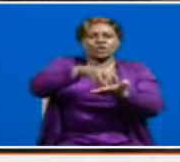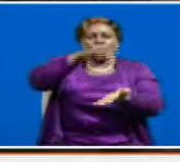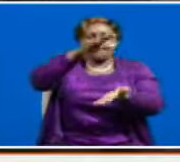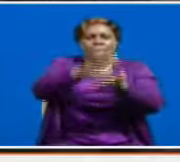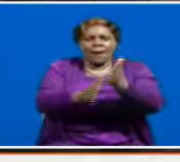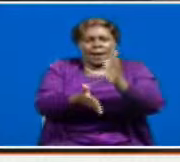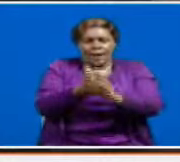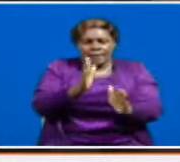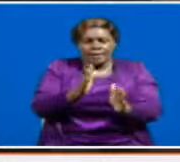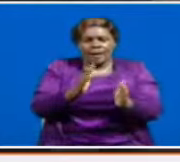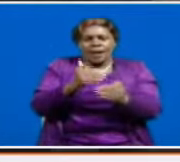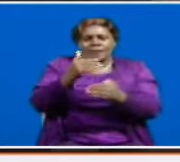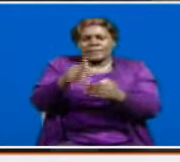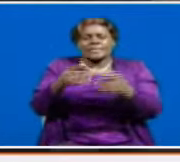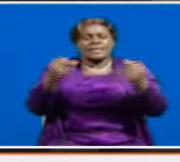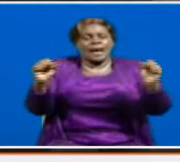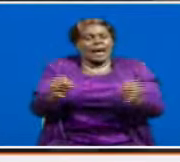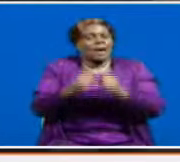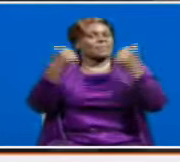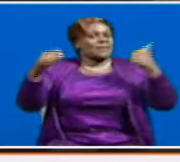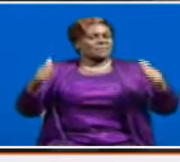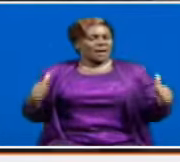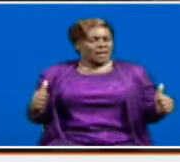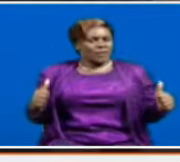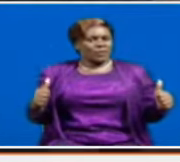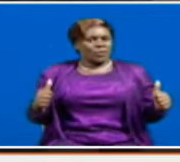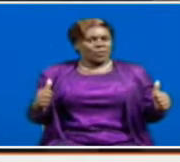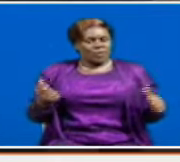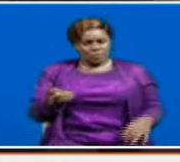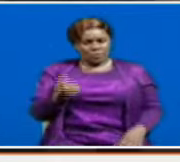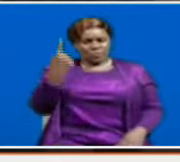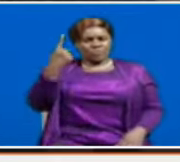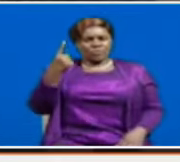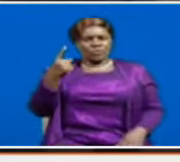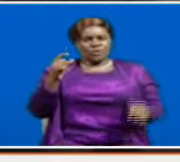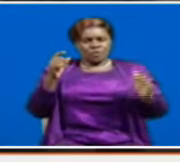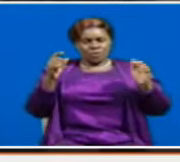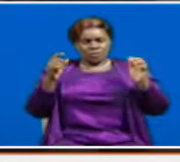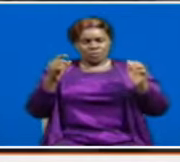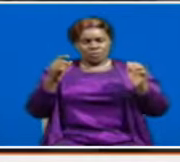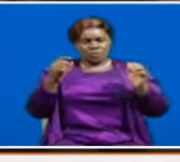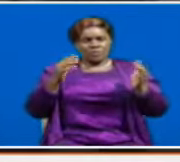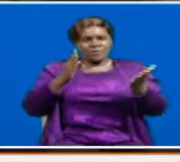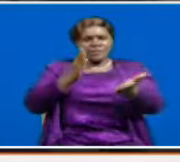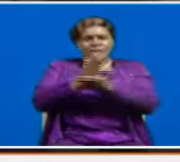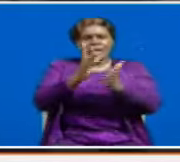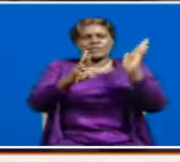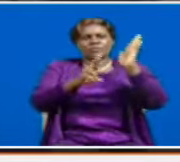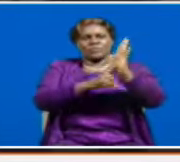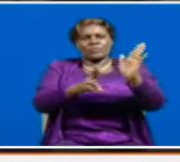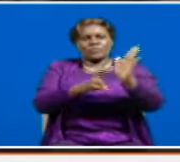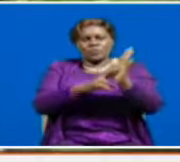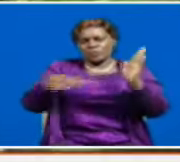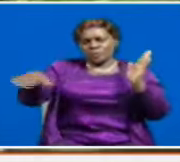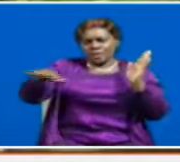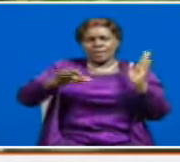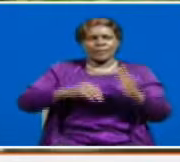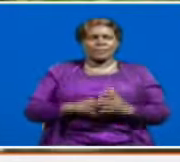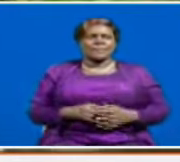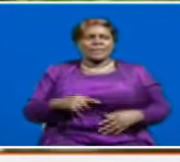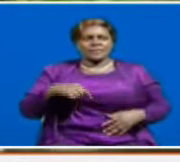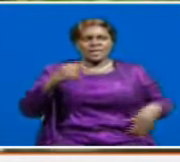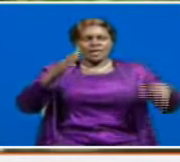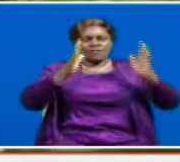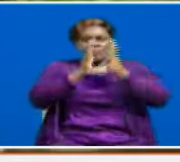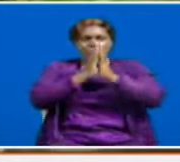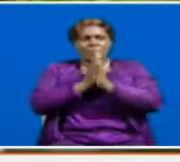iwazi. Hili bado halijafanyika, hivyo basi kuzua swala la haki ya wakilishi wa wenyeji wa maeneo hayo. We are